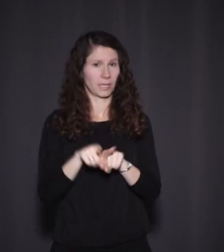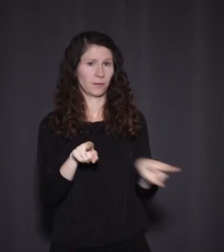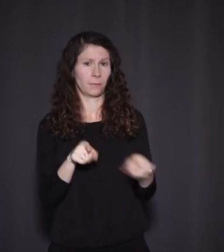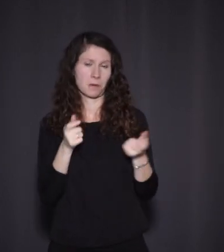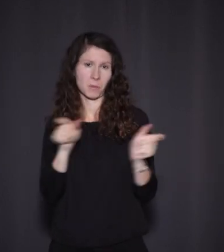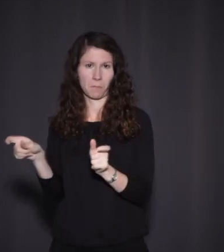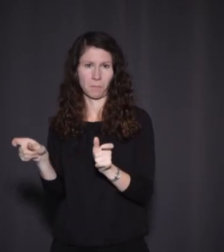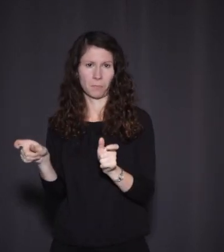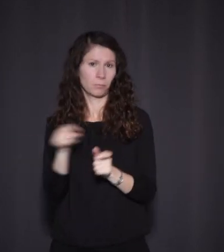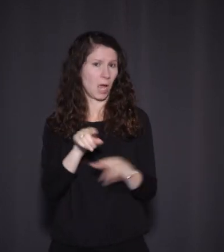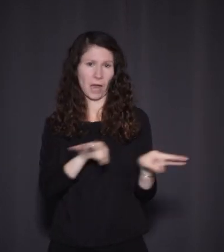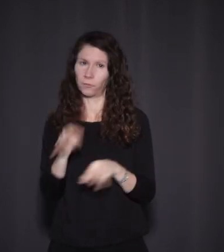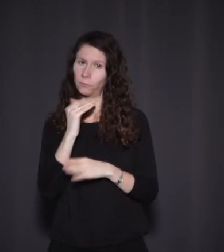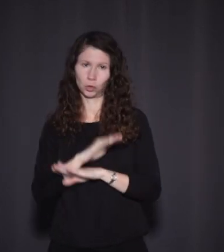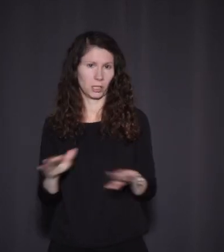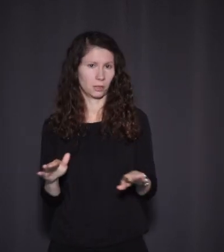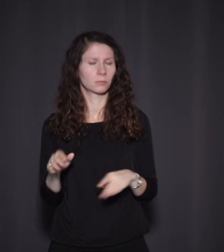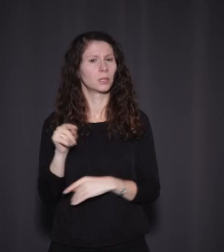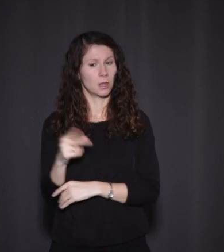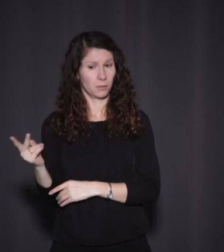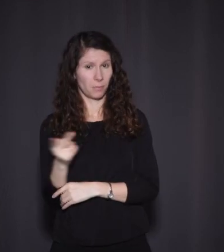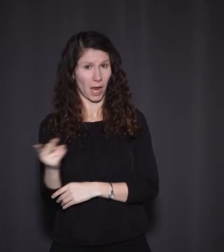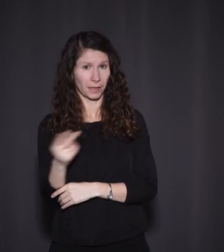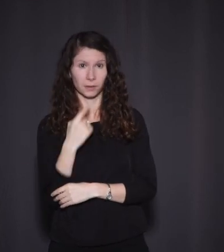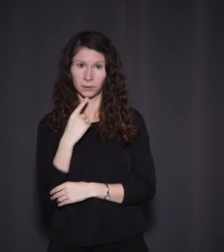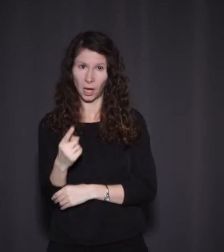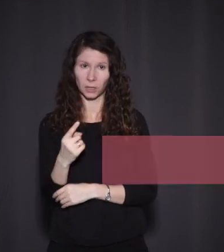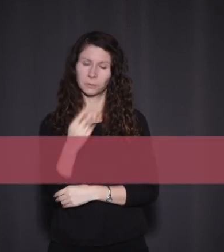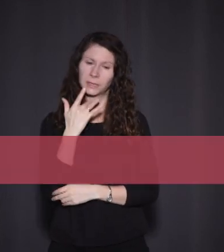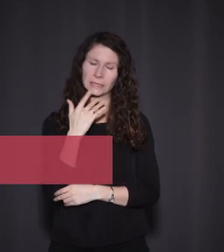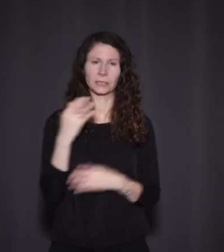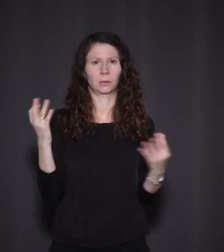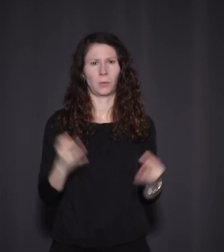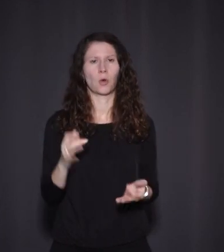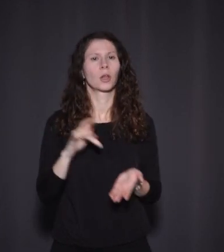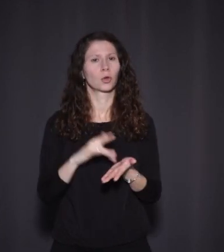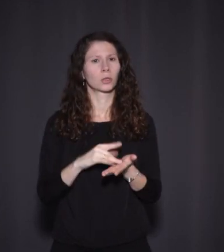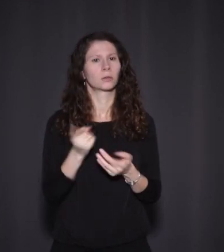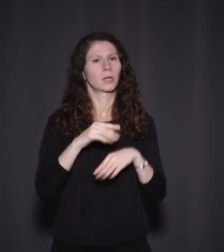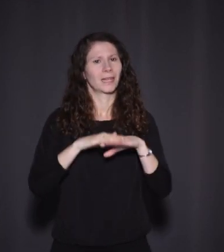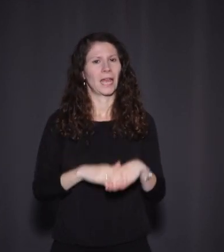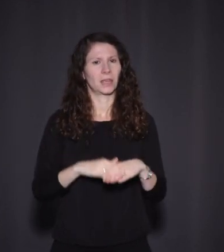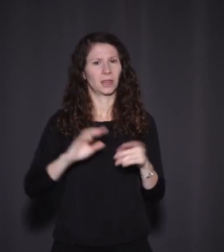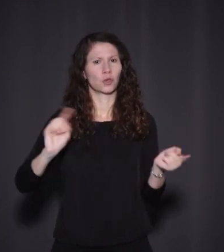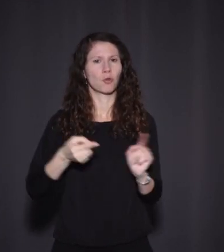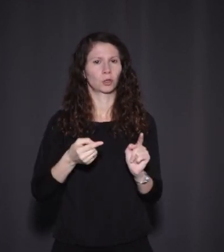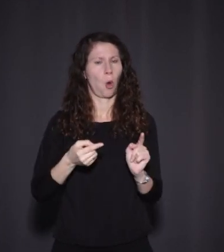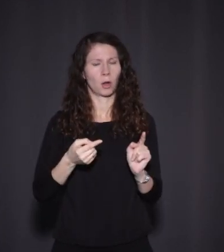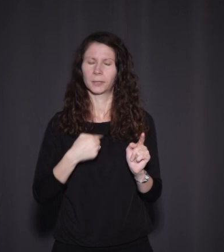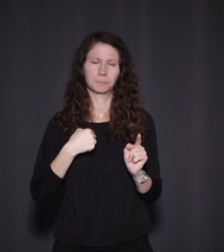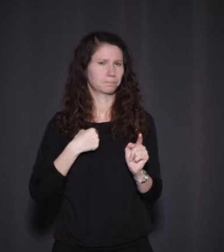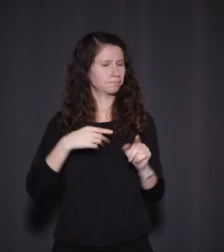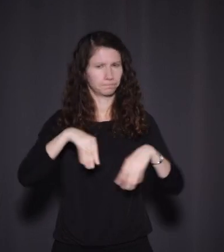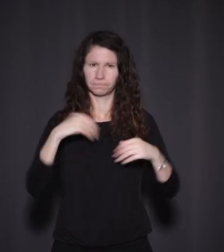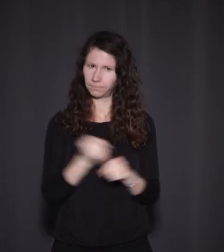das überhaupt eingeführt wird, haben die gesagt, also das brauchen wir dringend, weil wir ja keine Rentenkürzungen verantworten können. Und nach